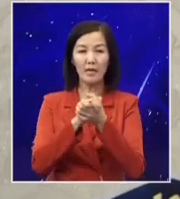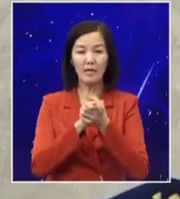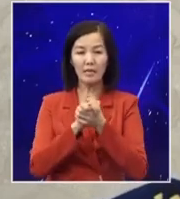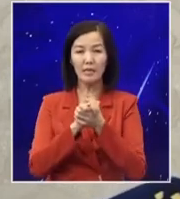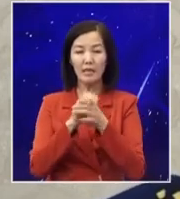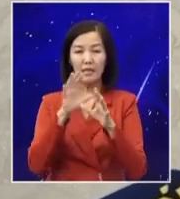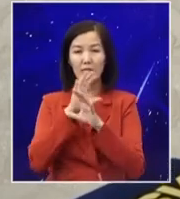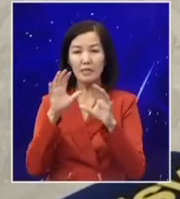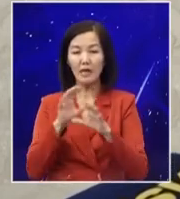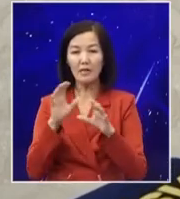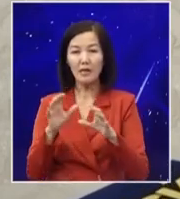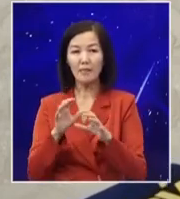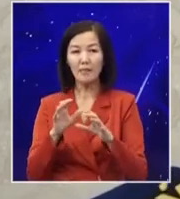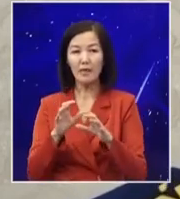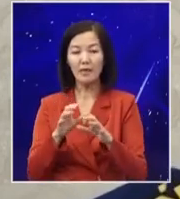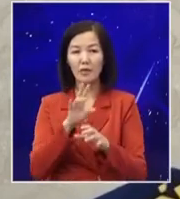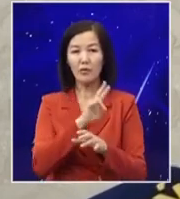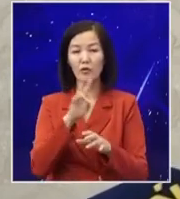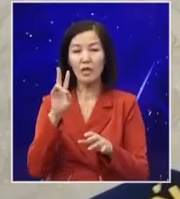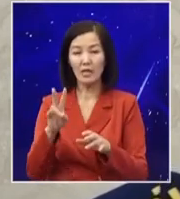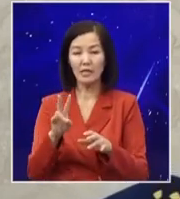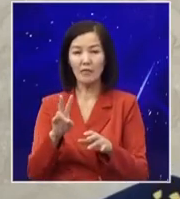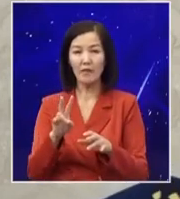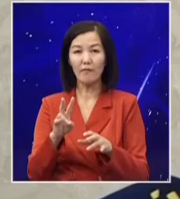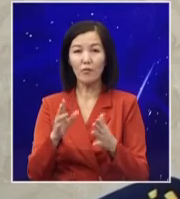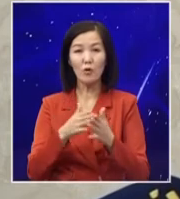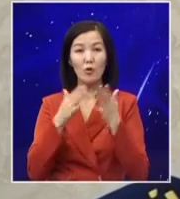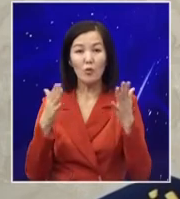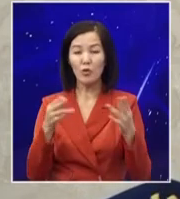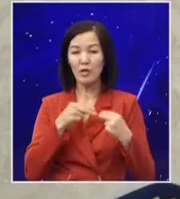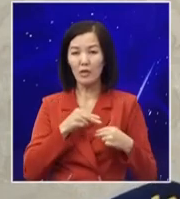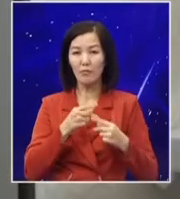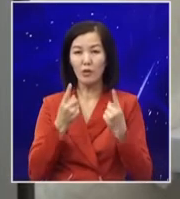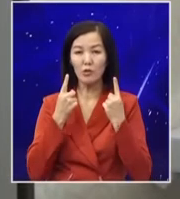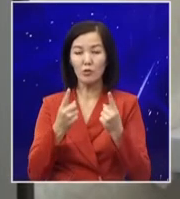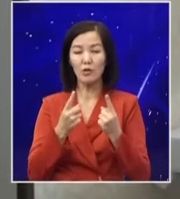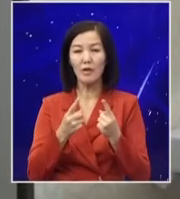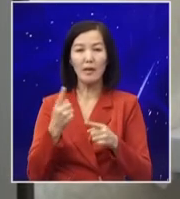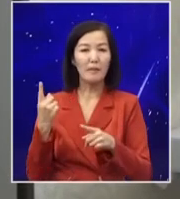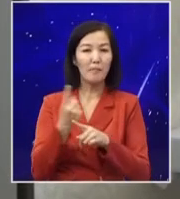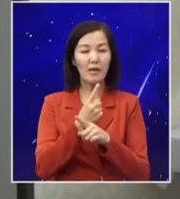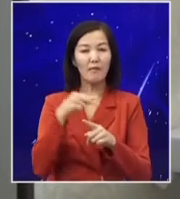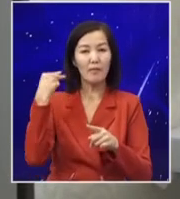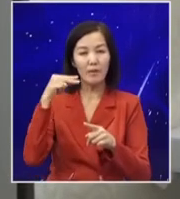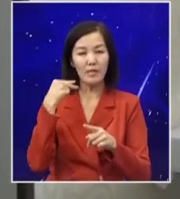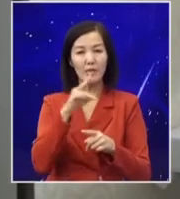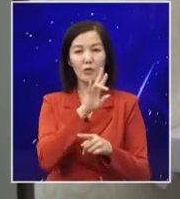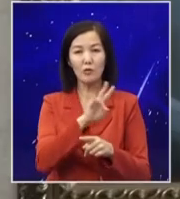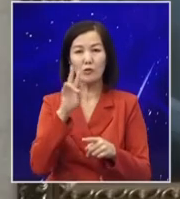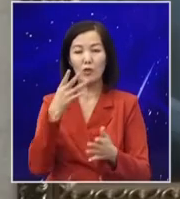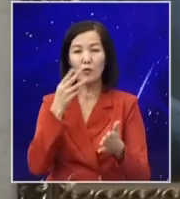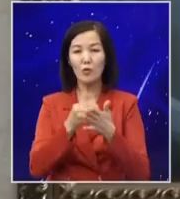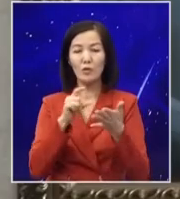барлығына басу айтып жүрген елбасыға өте керемет еңбегі. Тұңғыш президентіміз әрқашан өз